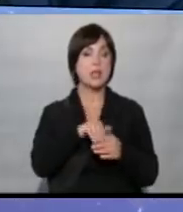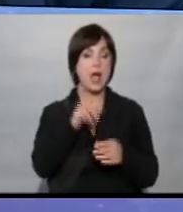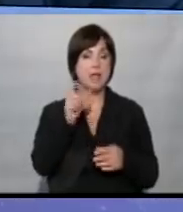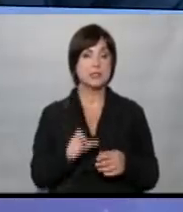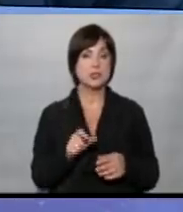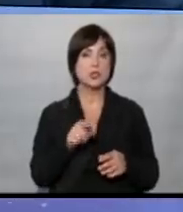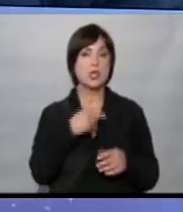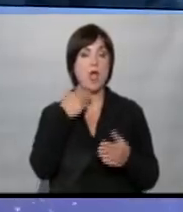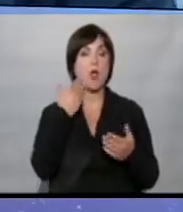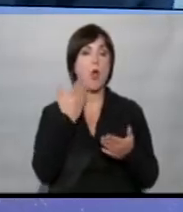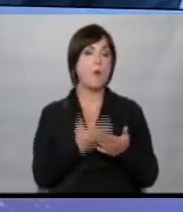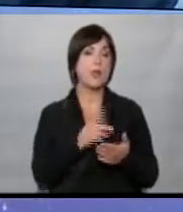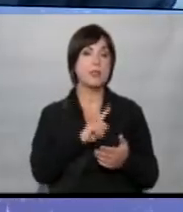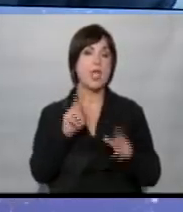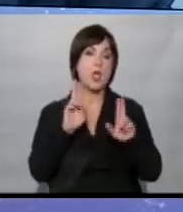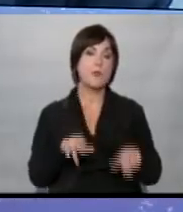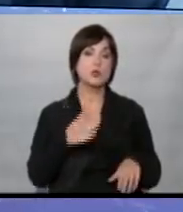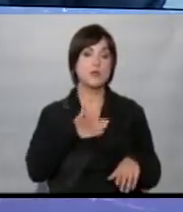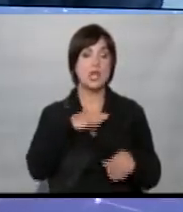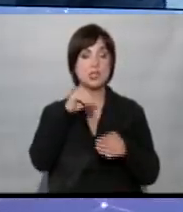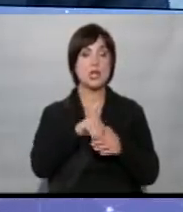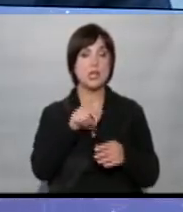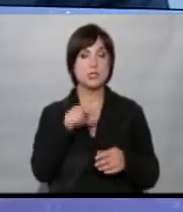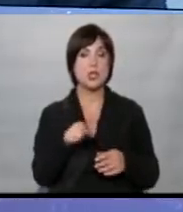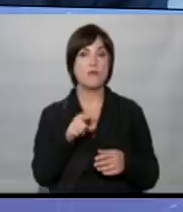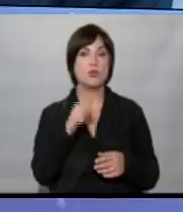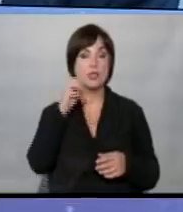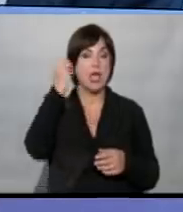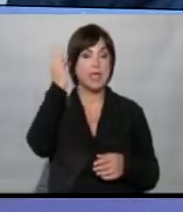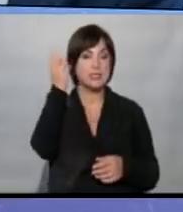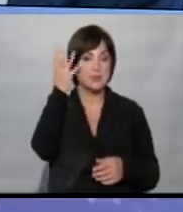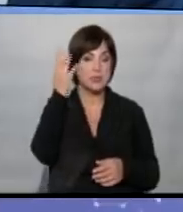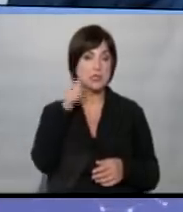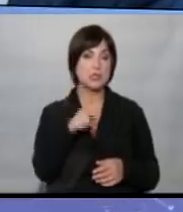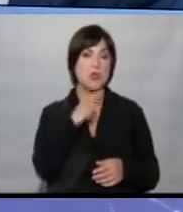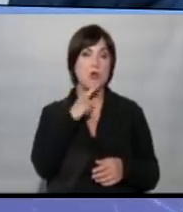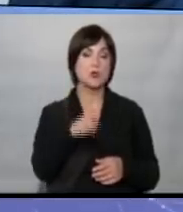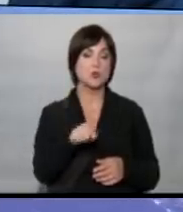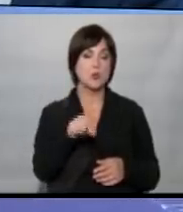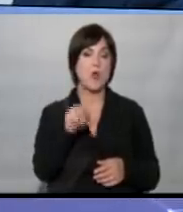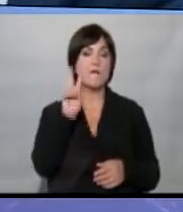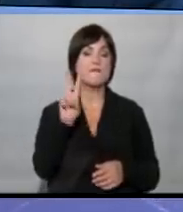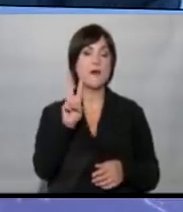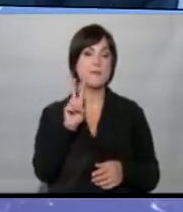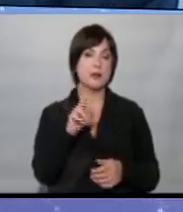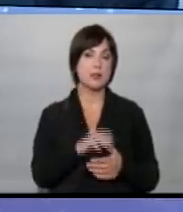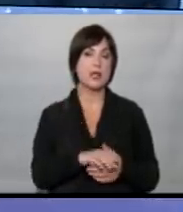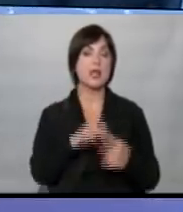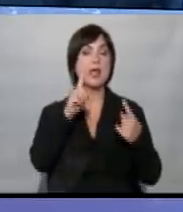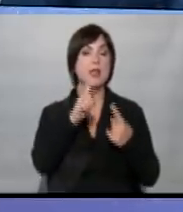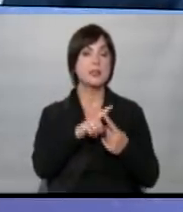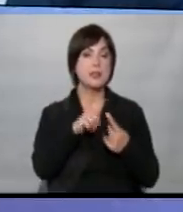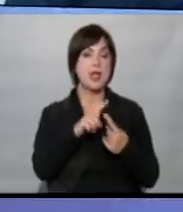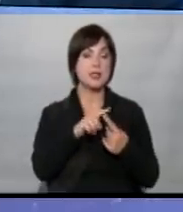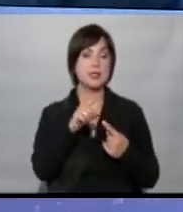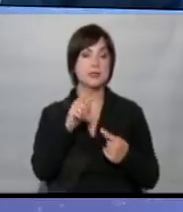затоа како оправдување, па не можеме ни од нашите гласачи, и затоа е измислено, тукму од ВМРО ДПМНЕ, тиранската